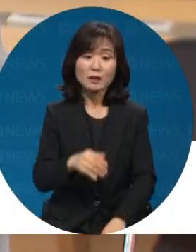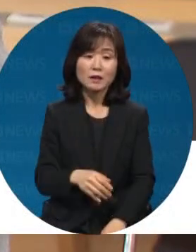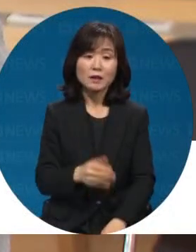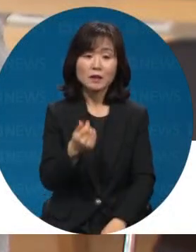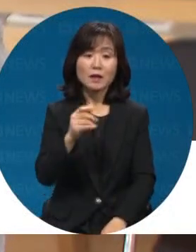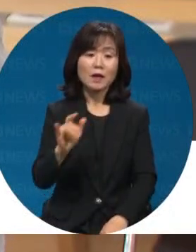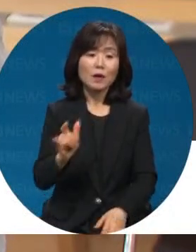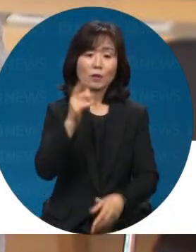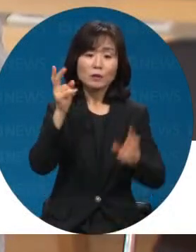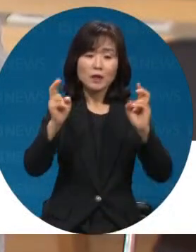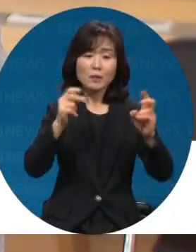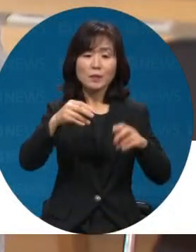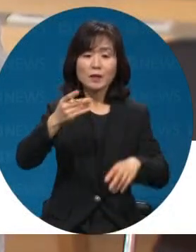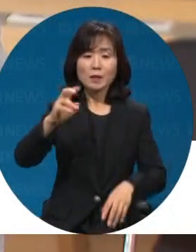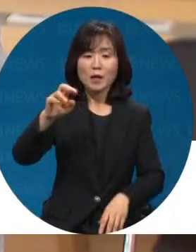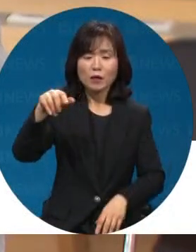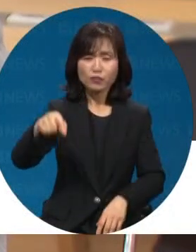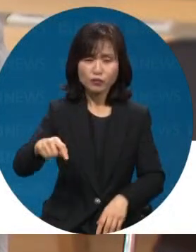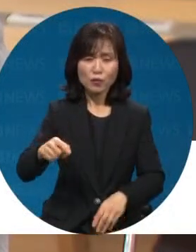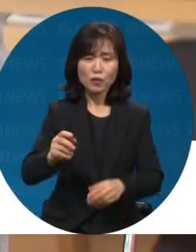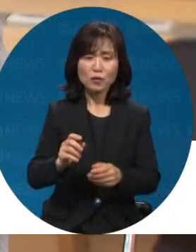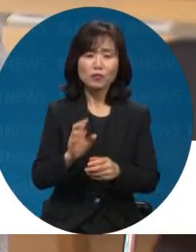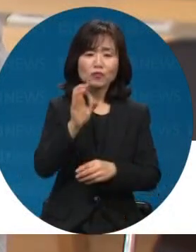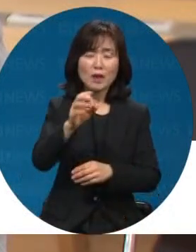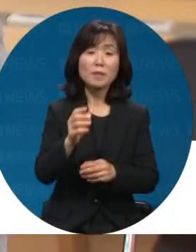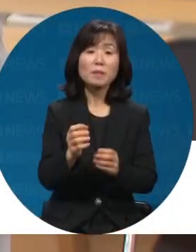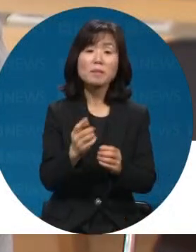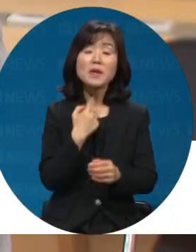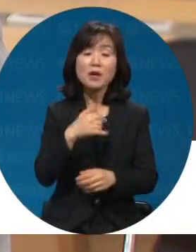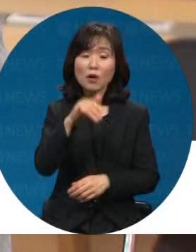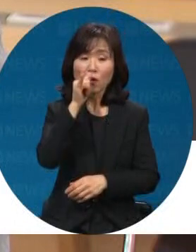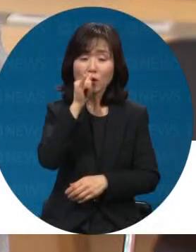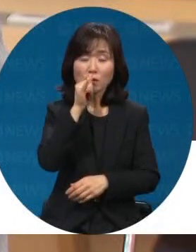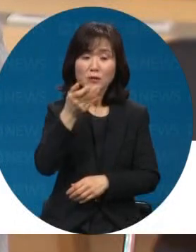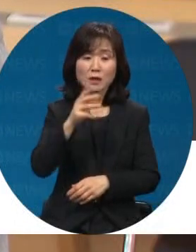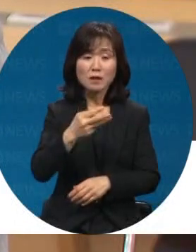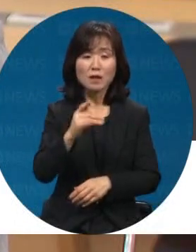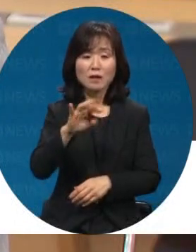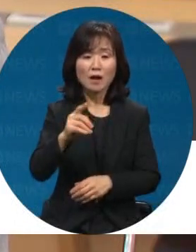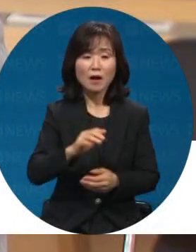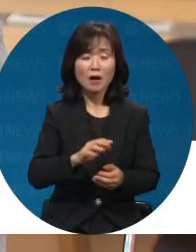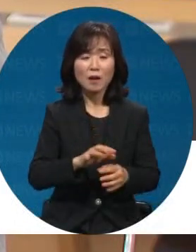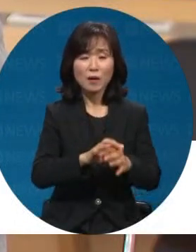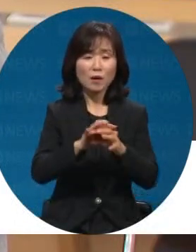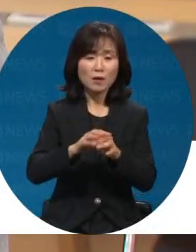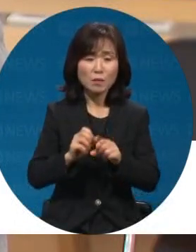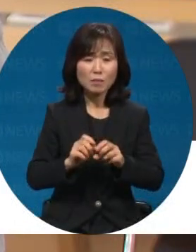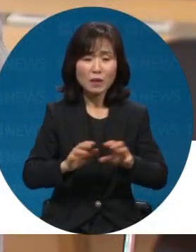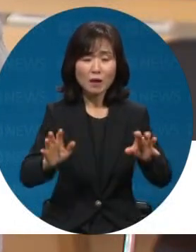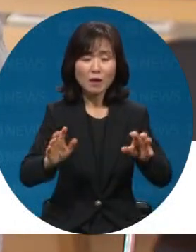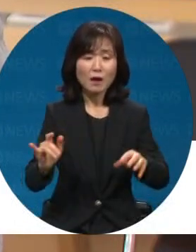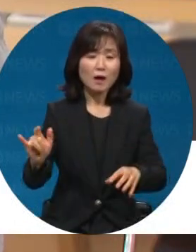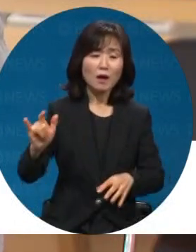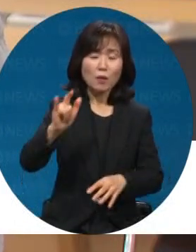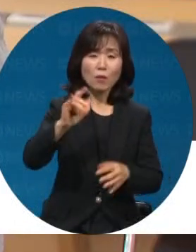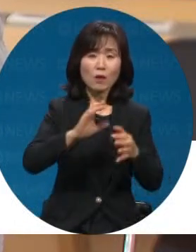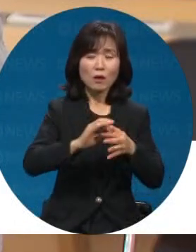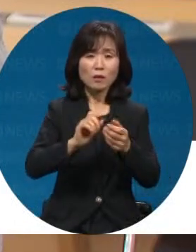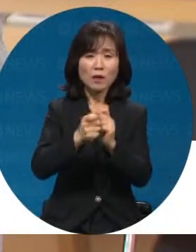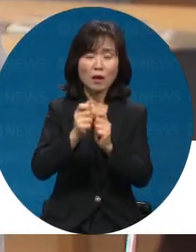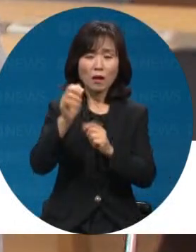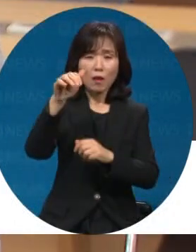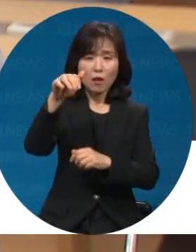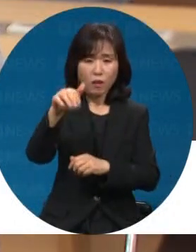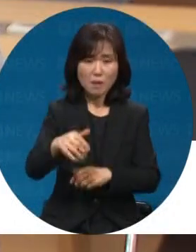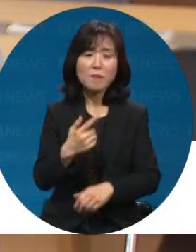시작을 해 보았는데요 델타 변이가 퍼짐 전파되면서 그 항공 관련 지식 축가 거 굉장히 떨어져